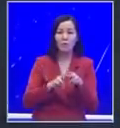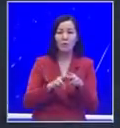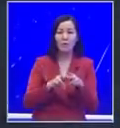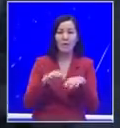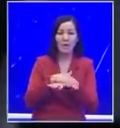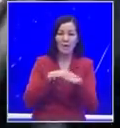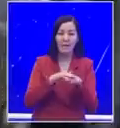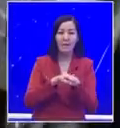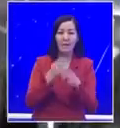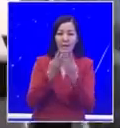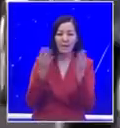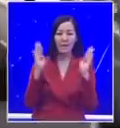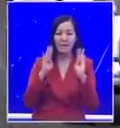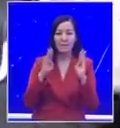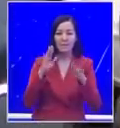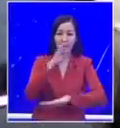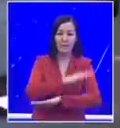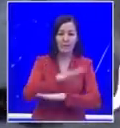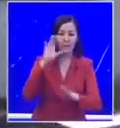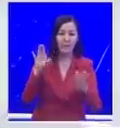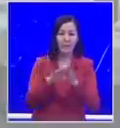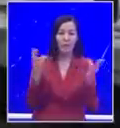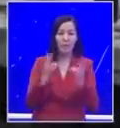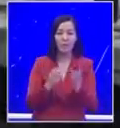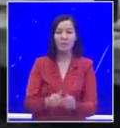көпшілік карантин режимін сақтауға мәжбүр.